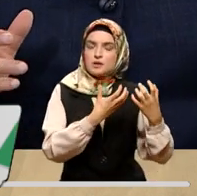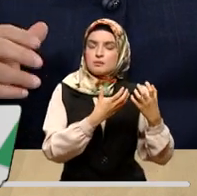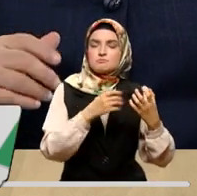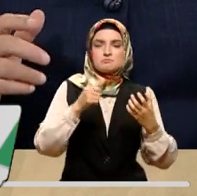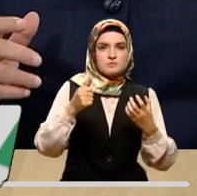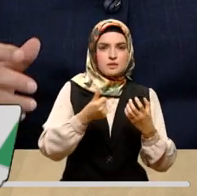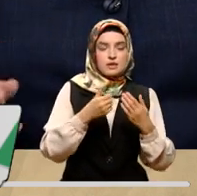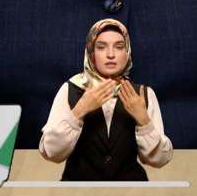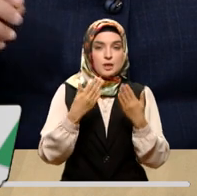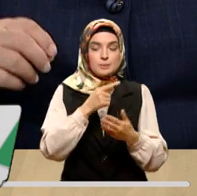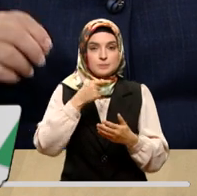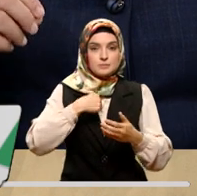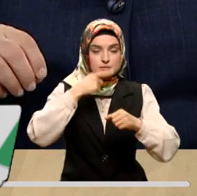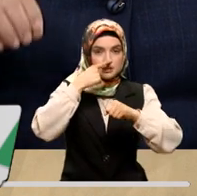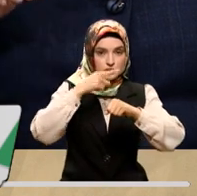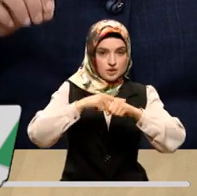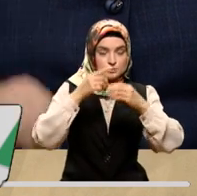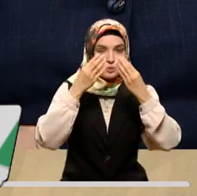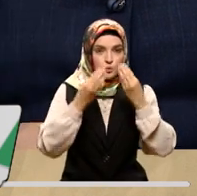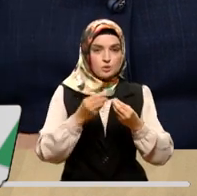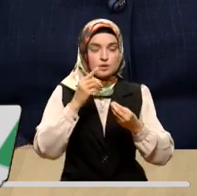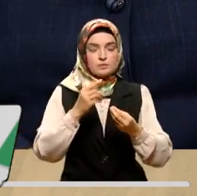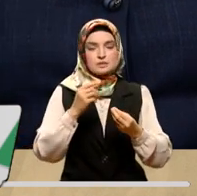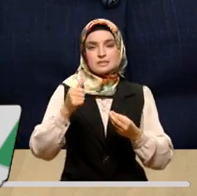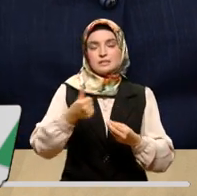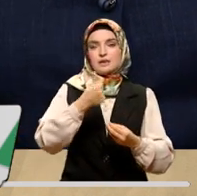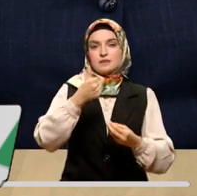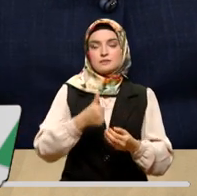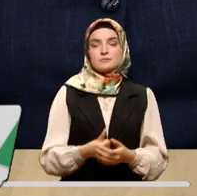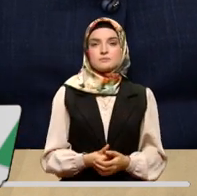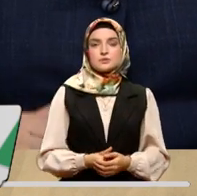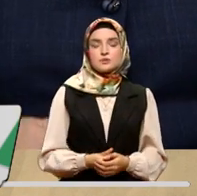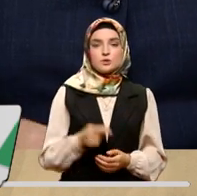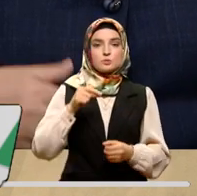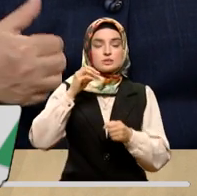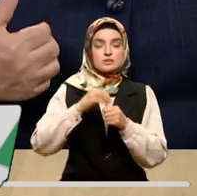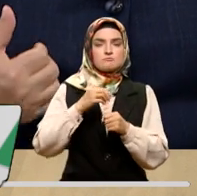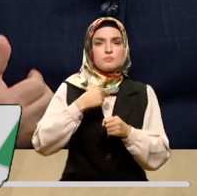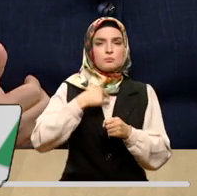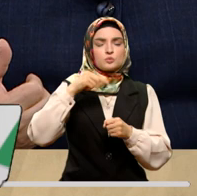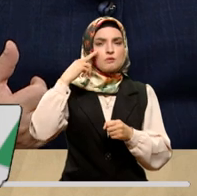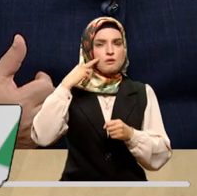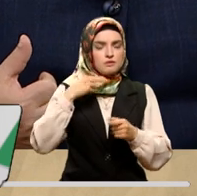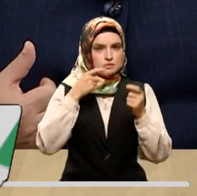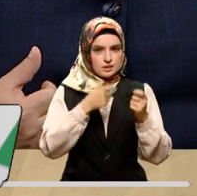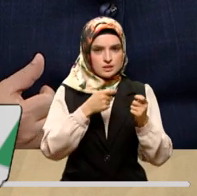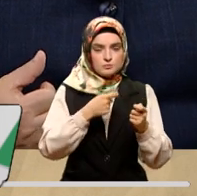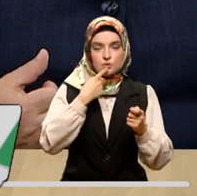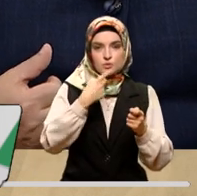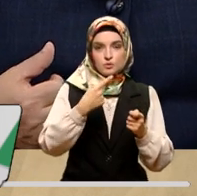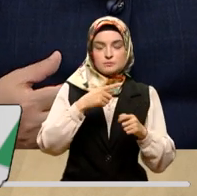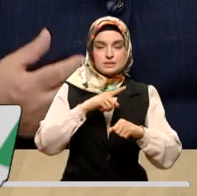belki ama bizim inancımızın başında da oturan bir değerdir. O nedenle ben bunu ahlak eğitimi diye adlandırdığım